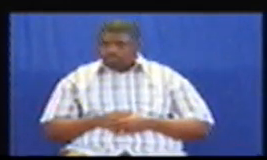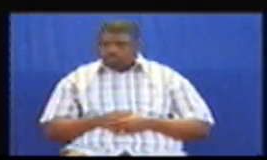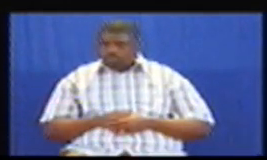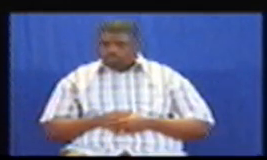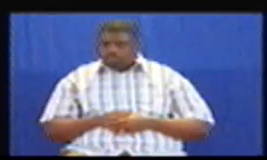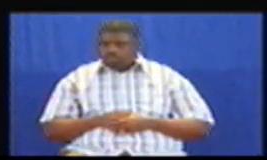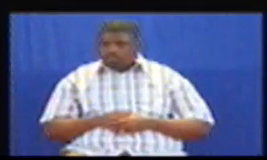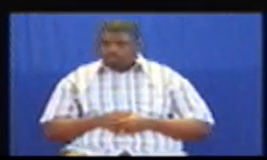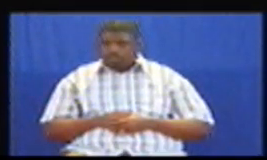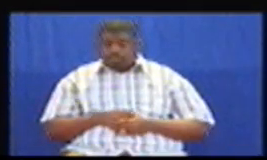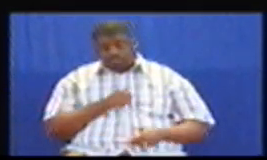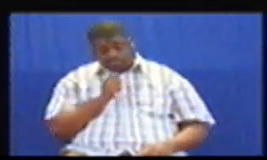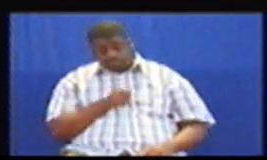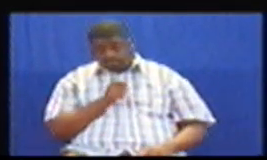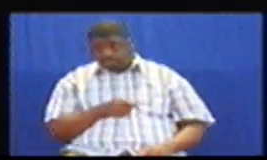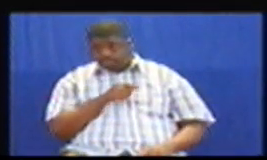Mheshimiwa Speaker,